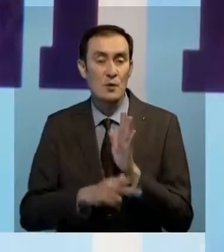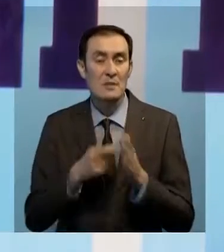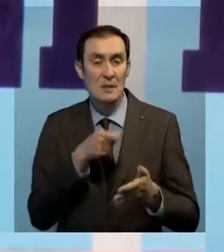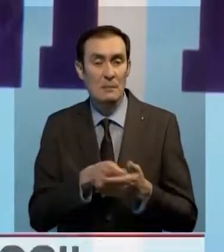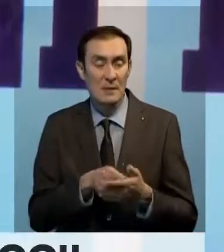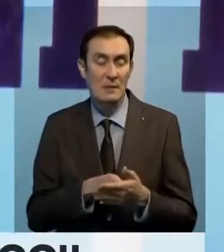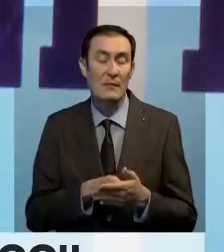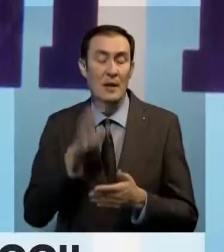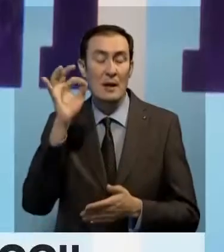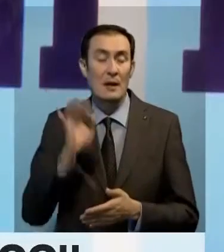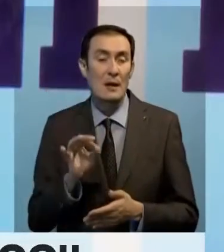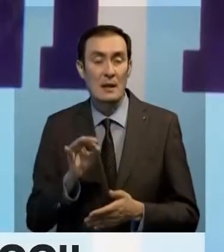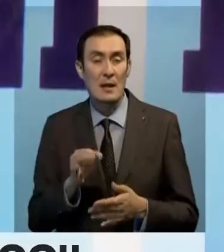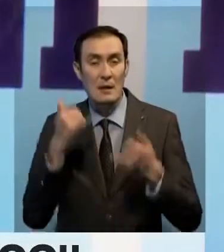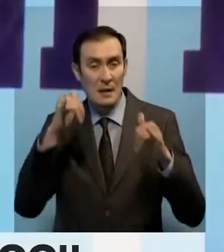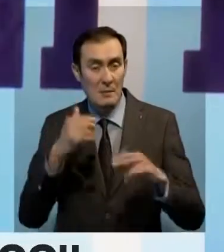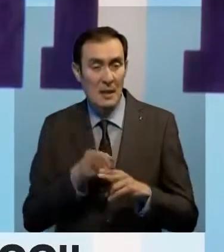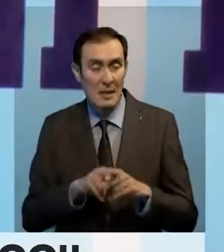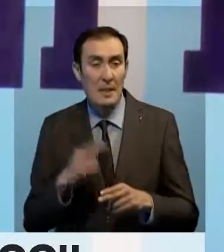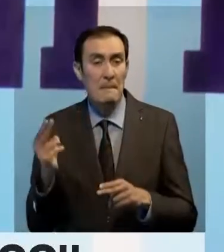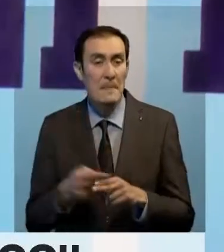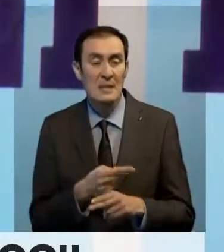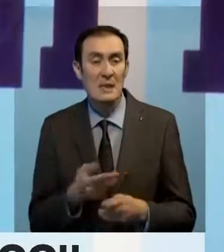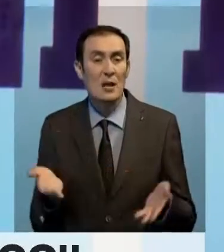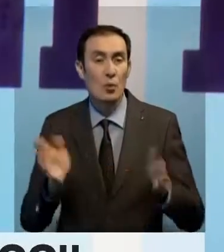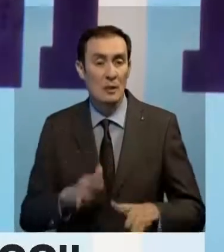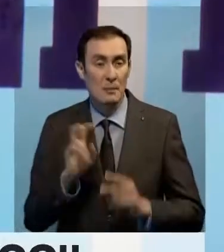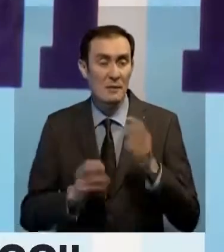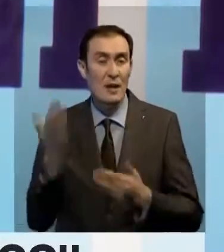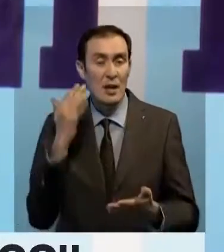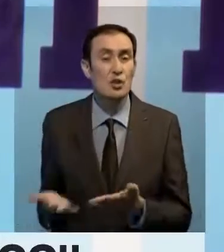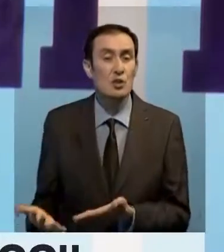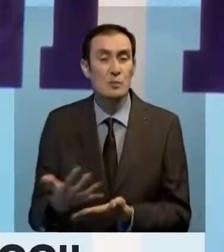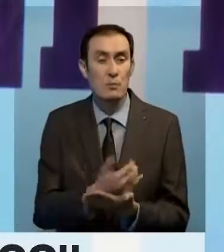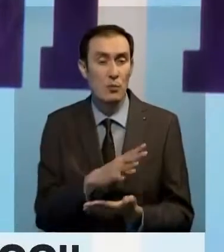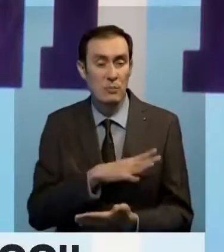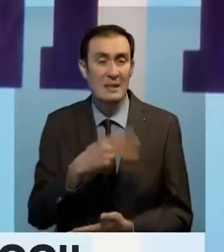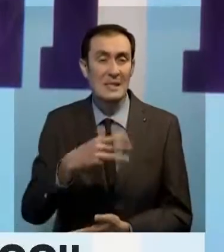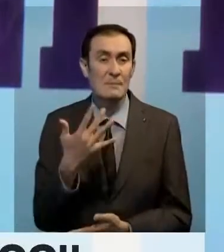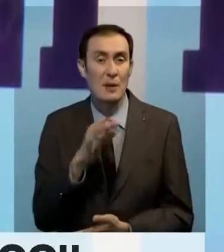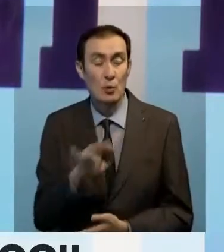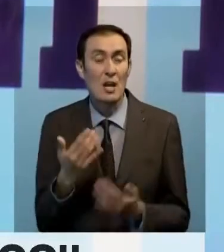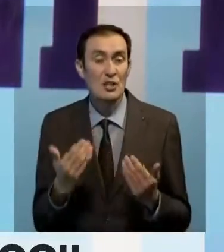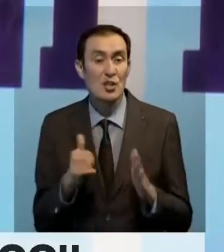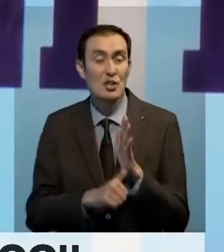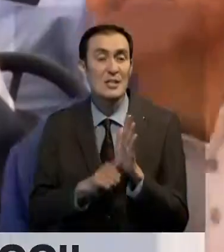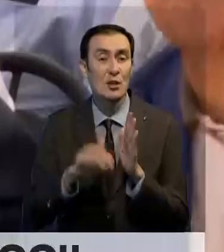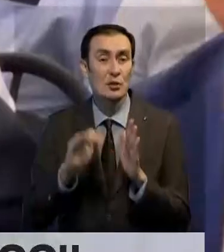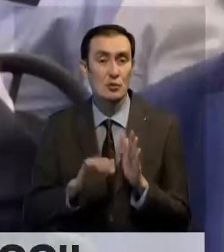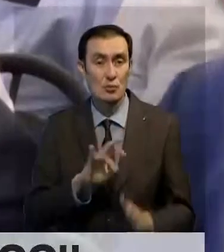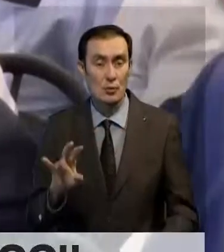скота, 10% потоки. Это безотходное производство. Если раньше сбор урожая составлял 35 тонн, то сегодня 60